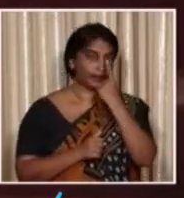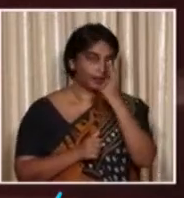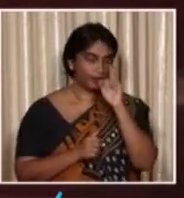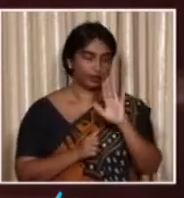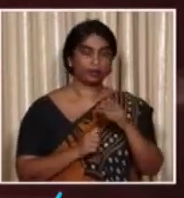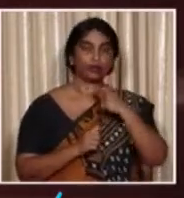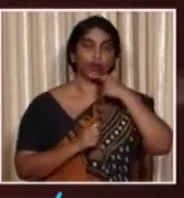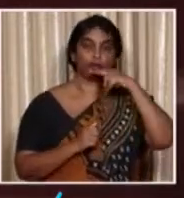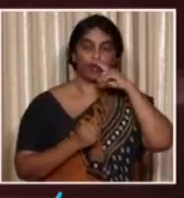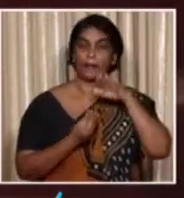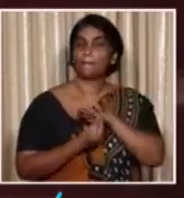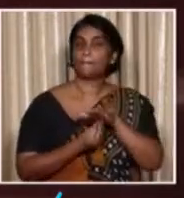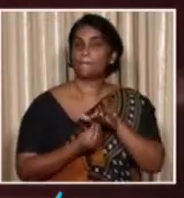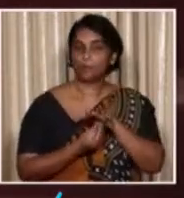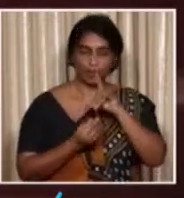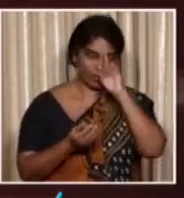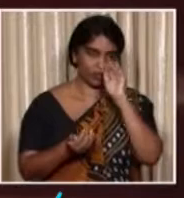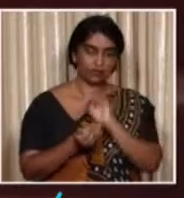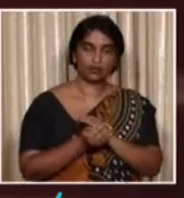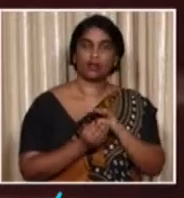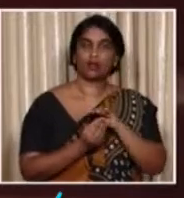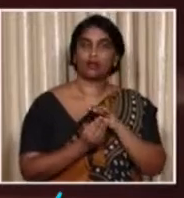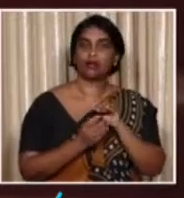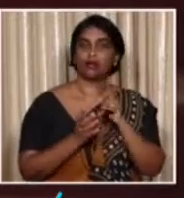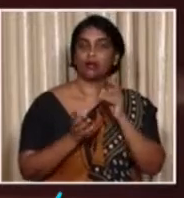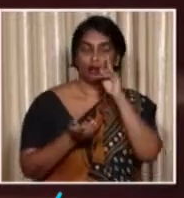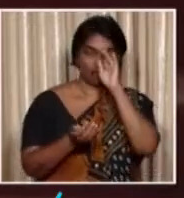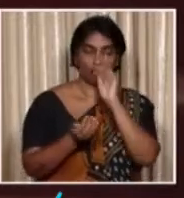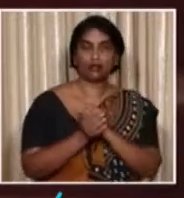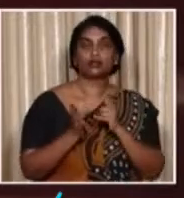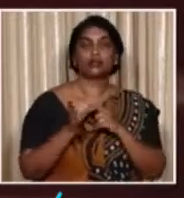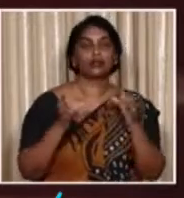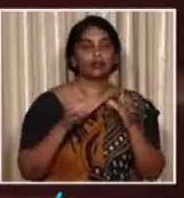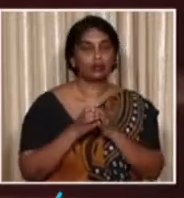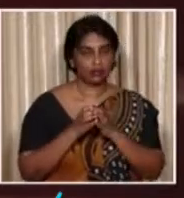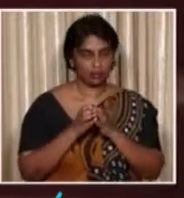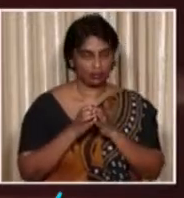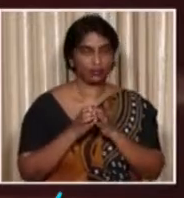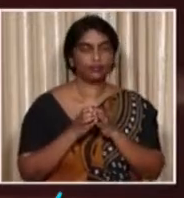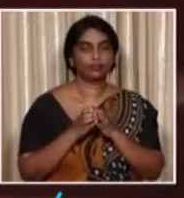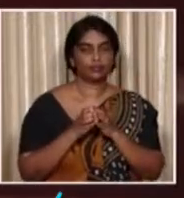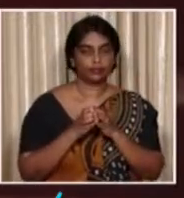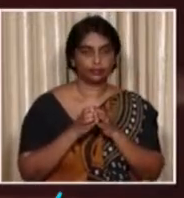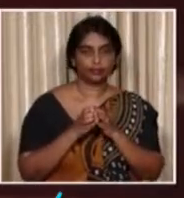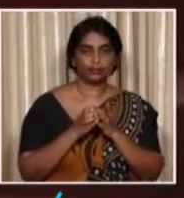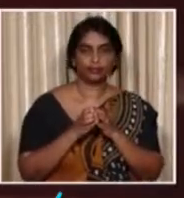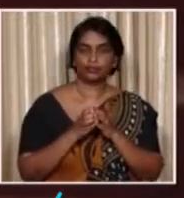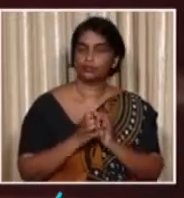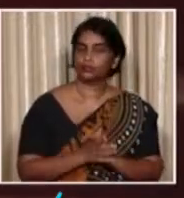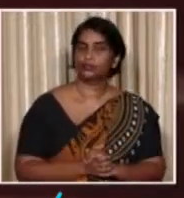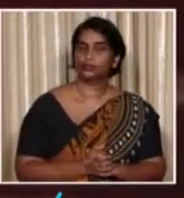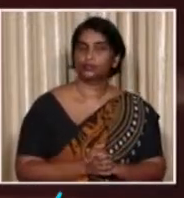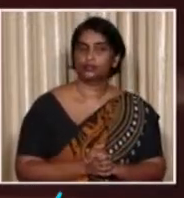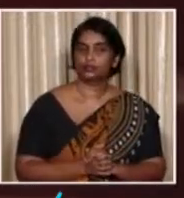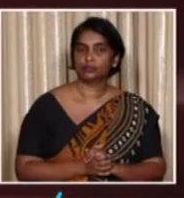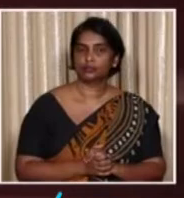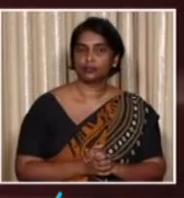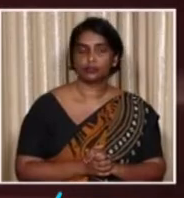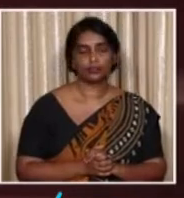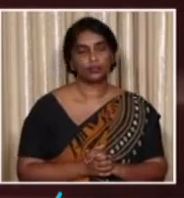වෙනුවේ සමුද්‍රීය පරිසර සංරක්ෂණ ආරක්ෂණ අධිකාරිය Marine Environment Protection Authority නැත්නම්